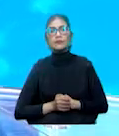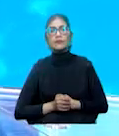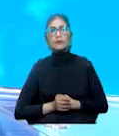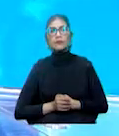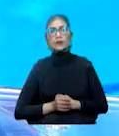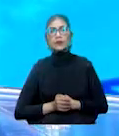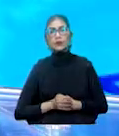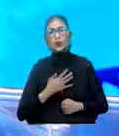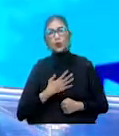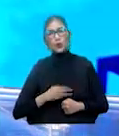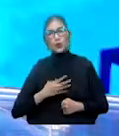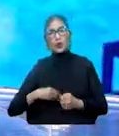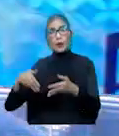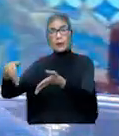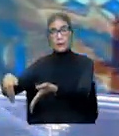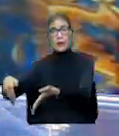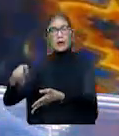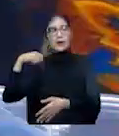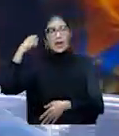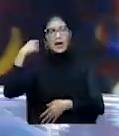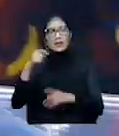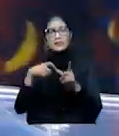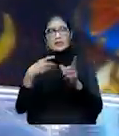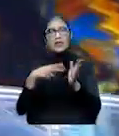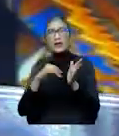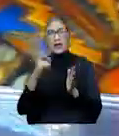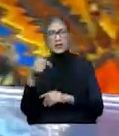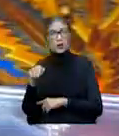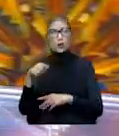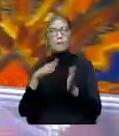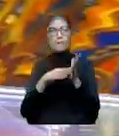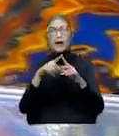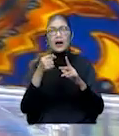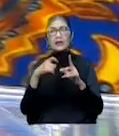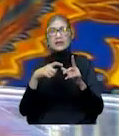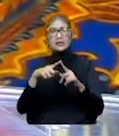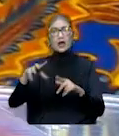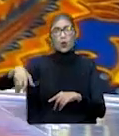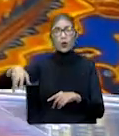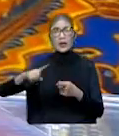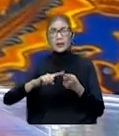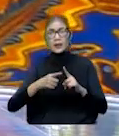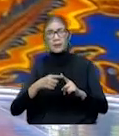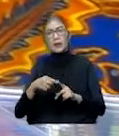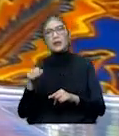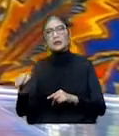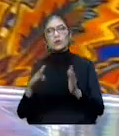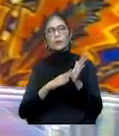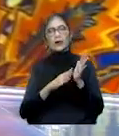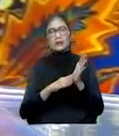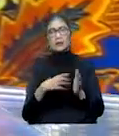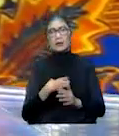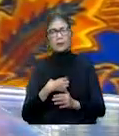Pemirsa, duka kehilangan mengiringi pemakaman artis senior Marissa Haque. Keluarga dan kerabat mengenang sosok Marissa sebagai pribadi